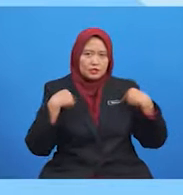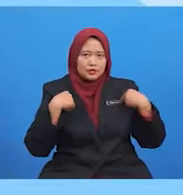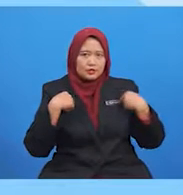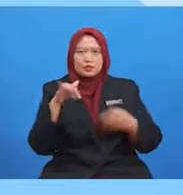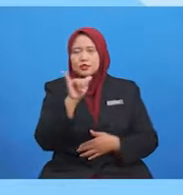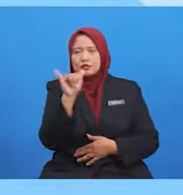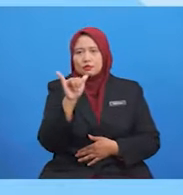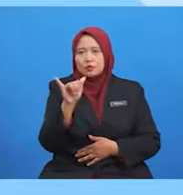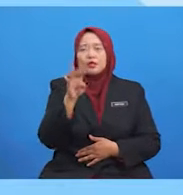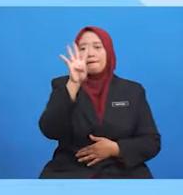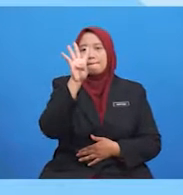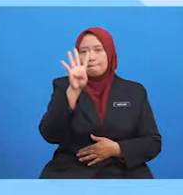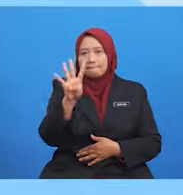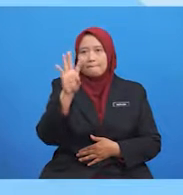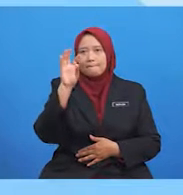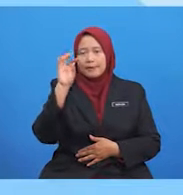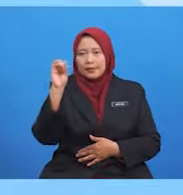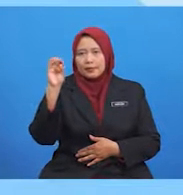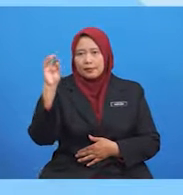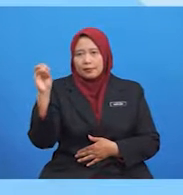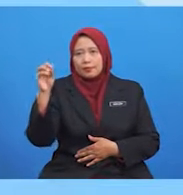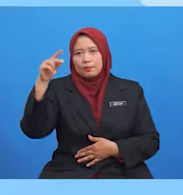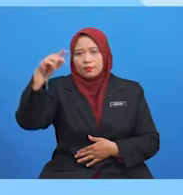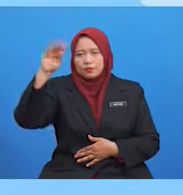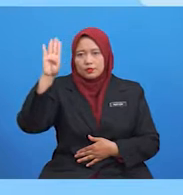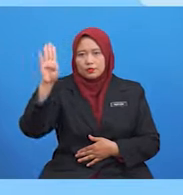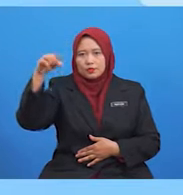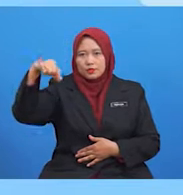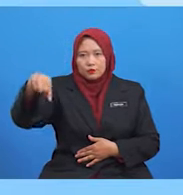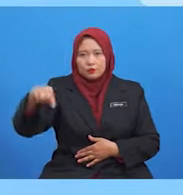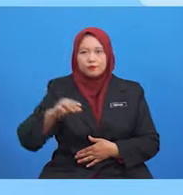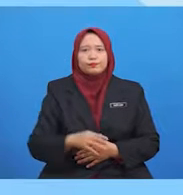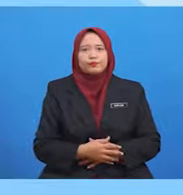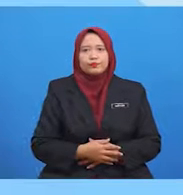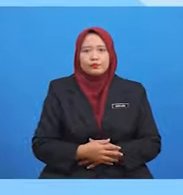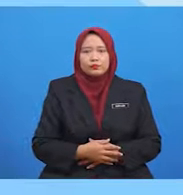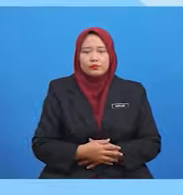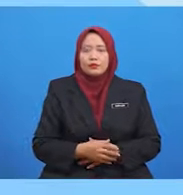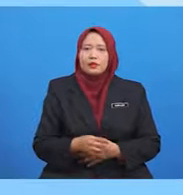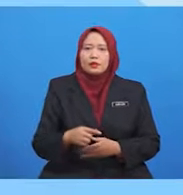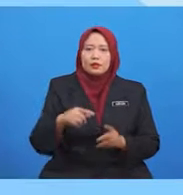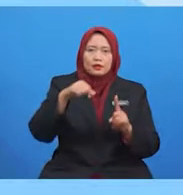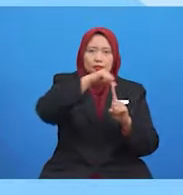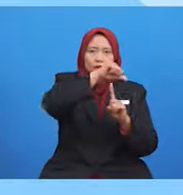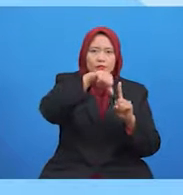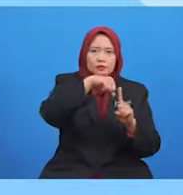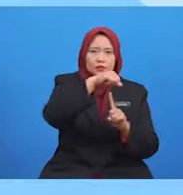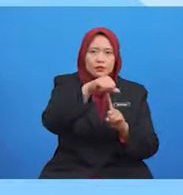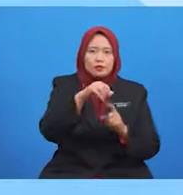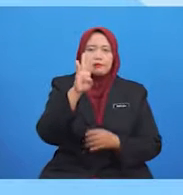400 becquerel. Apabila keaktifan ialah 400 becquerel, masa yang sepadan